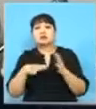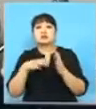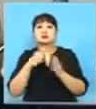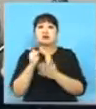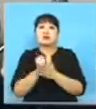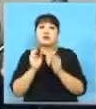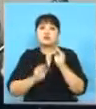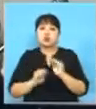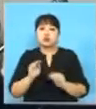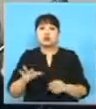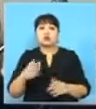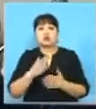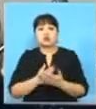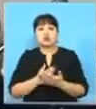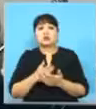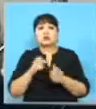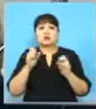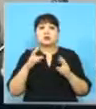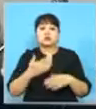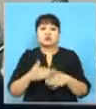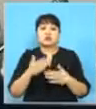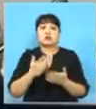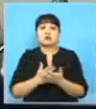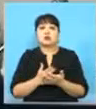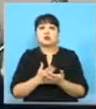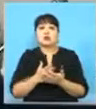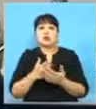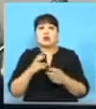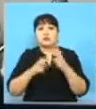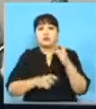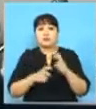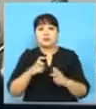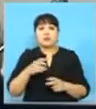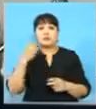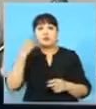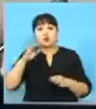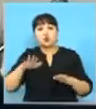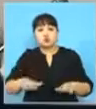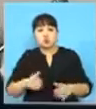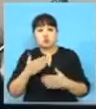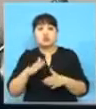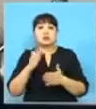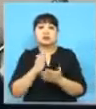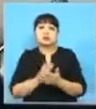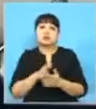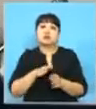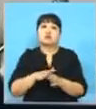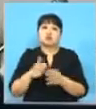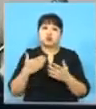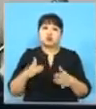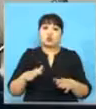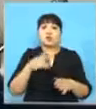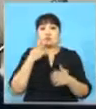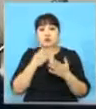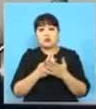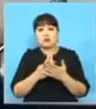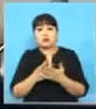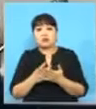частей, материалов, которые используются в производстве электроэнергии. Часть их производится здесь, в Актюбинске. Здесь по месту мы уже, говорят,